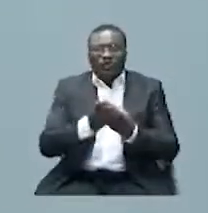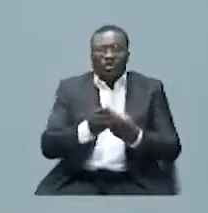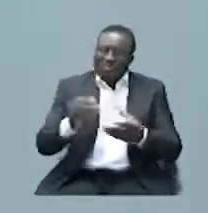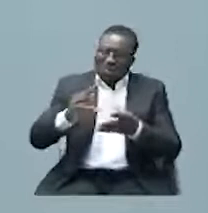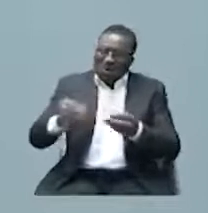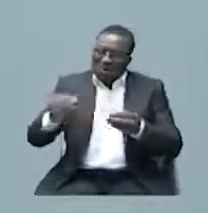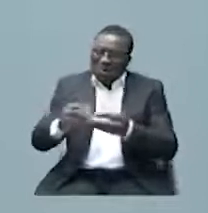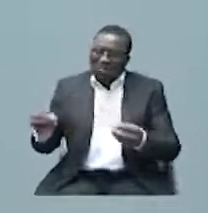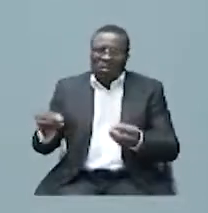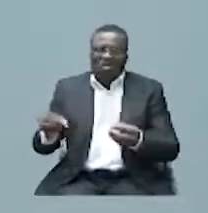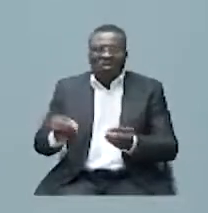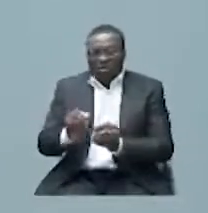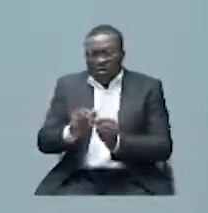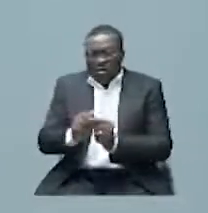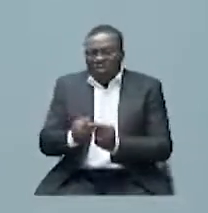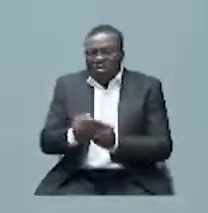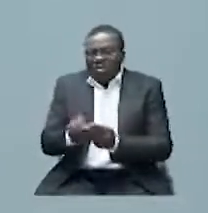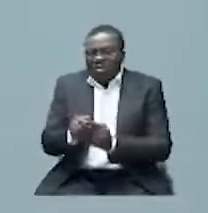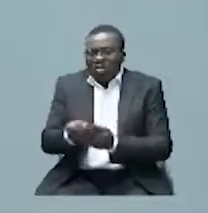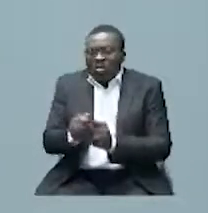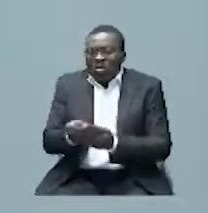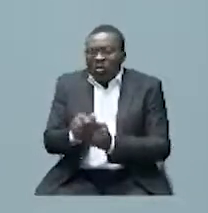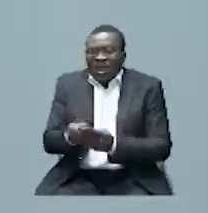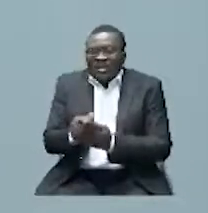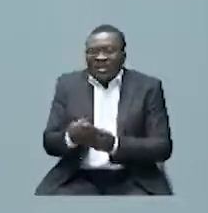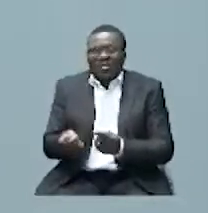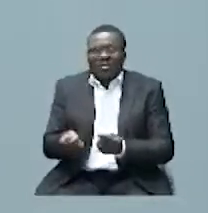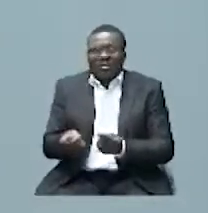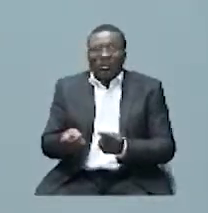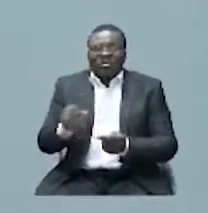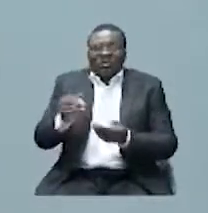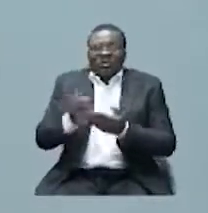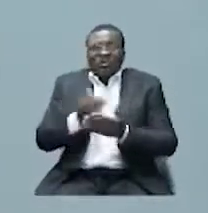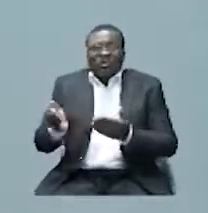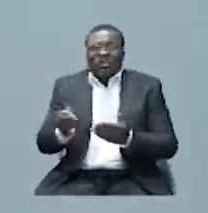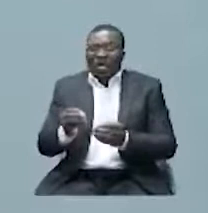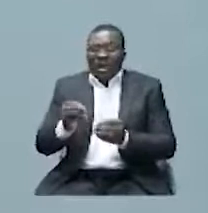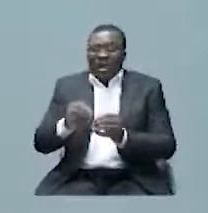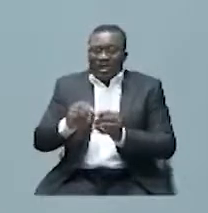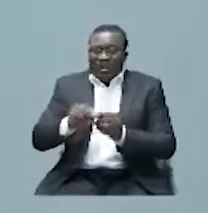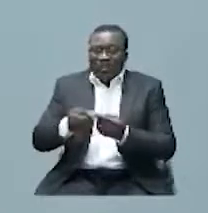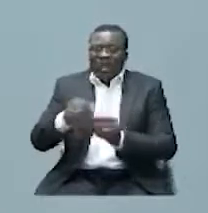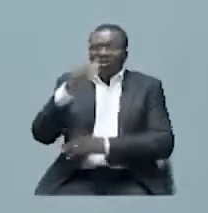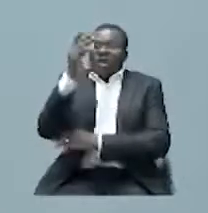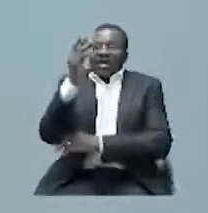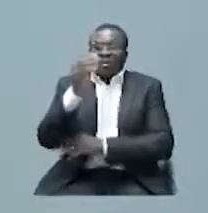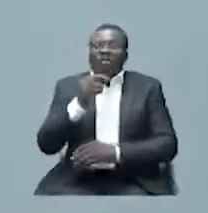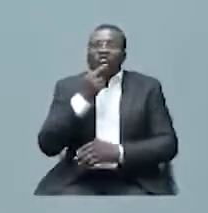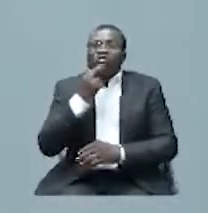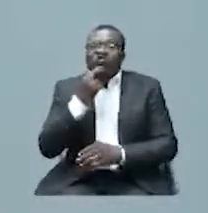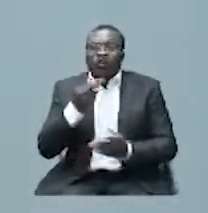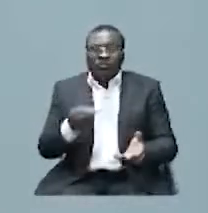coton, que ce soit le maïs qui relève de notre alimentation au quotidien, que ce soit le palmier à huile, que ce soit